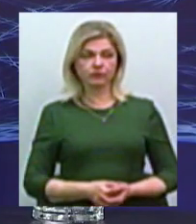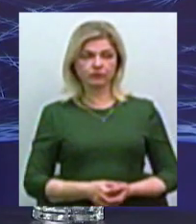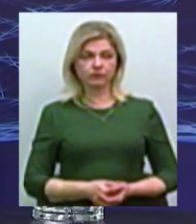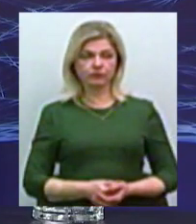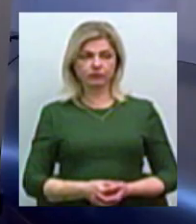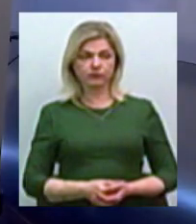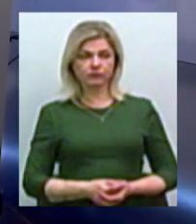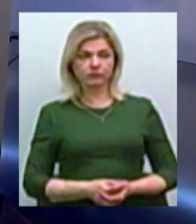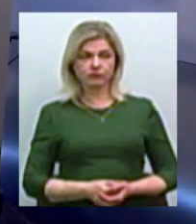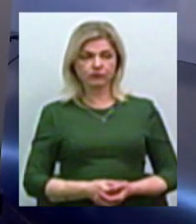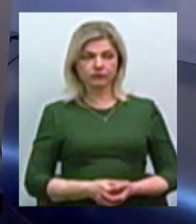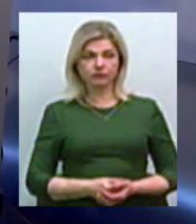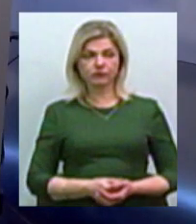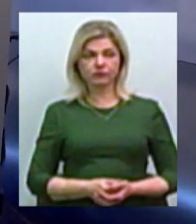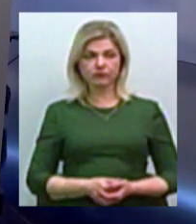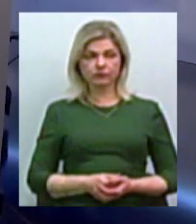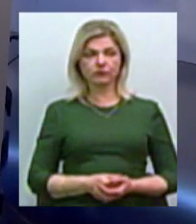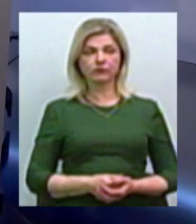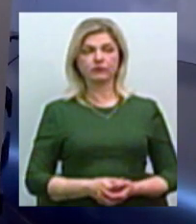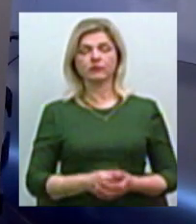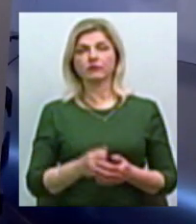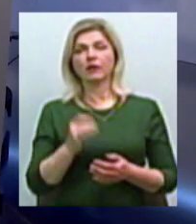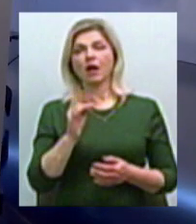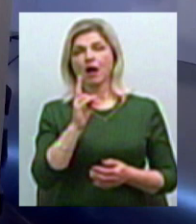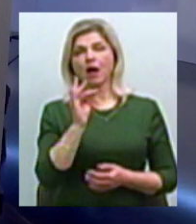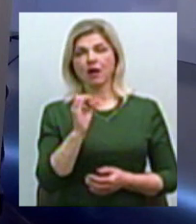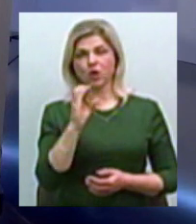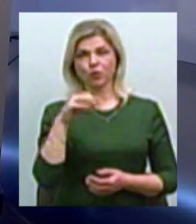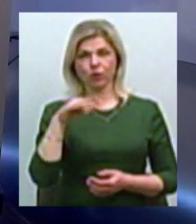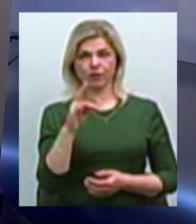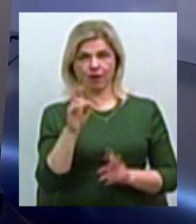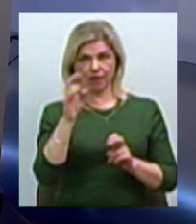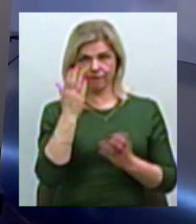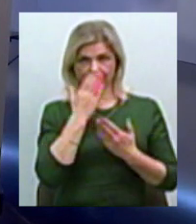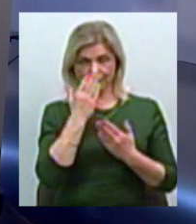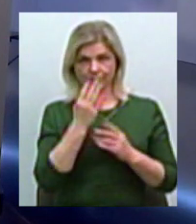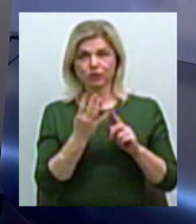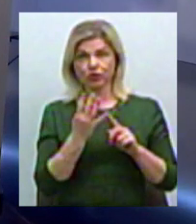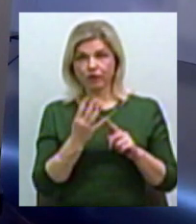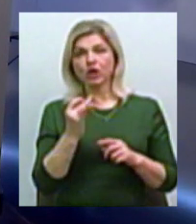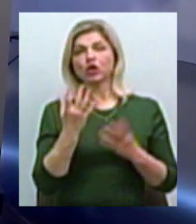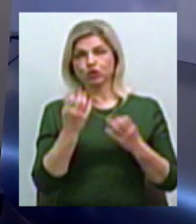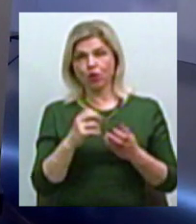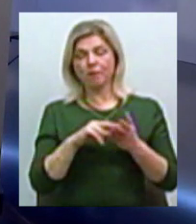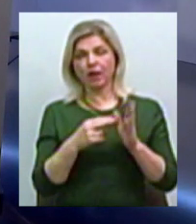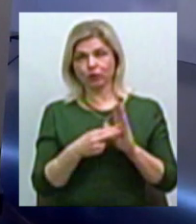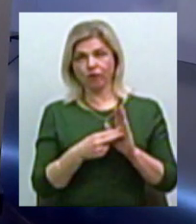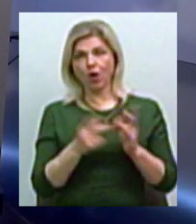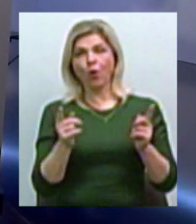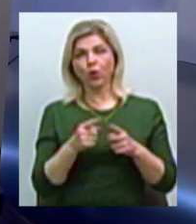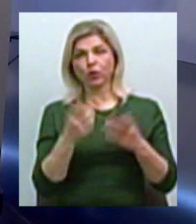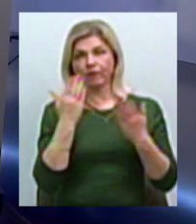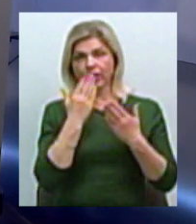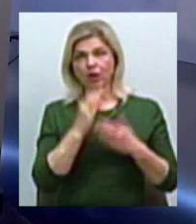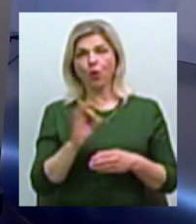забуваюся, красавиця називається. І красотка, вірніше, да. І також у нас планувалася короткометражка про